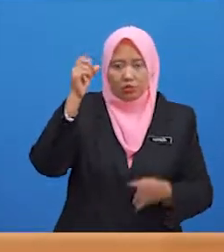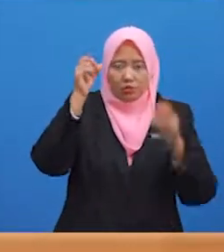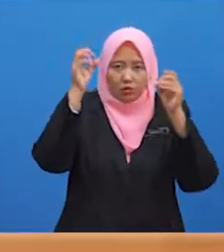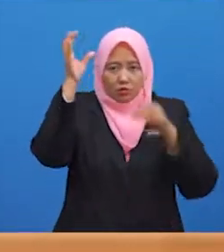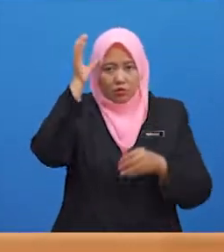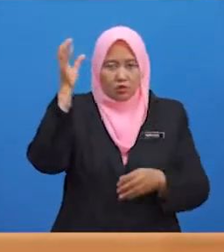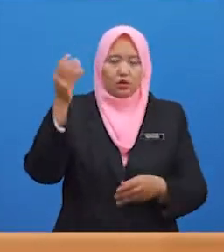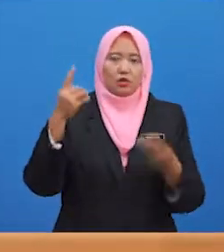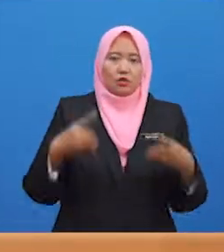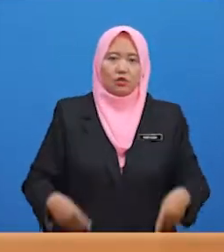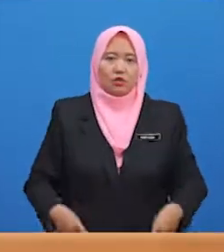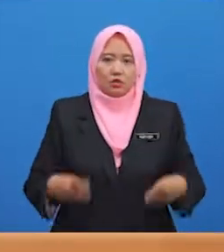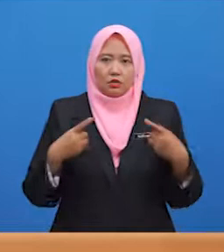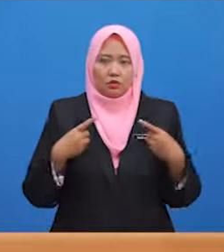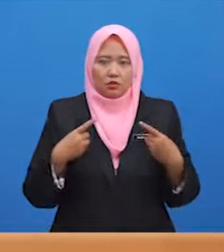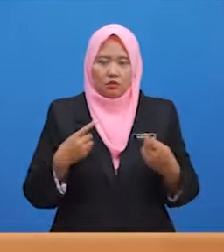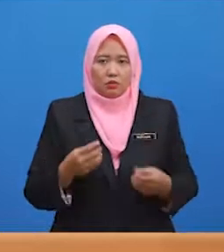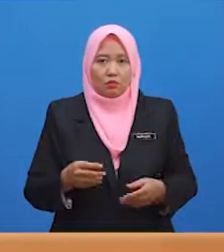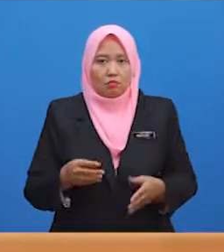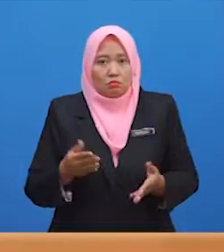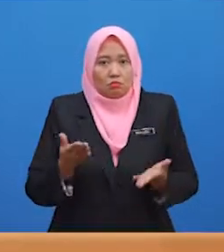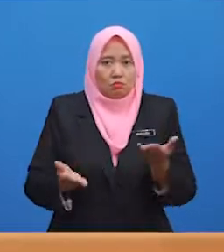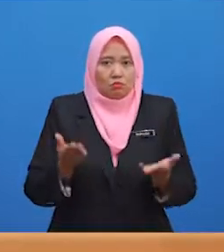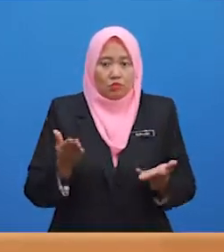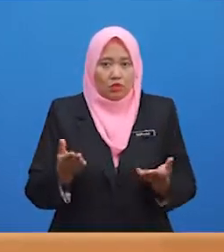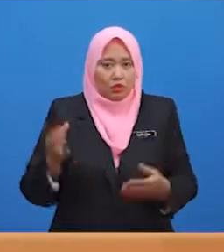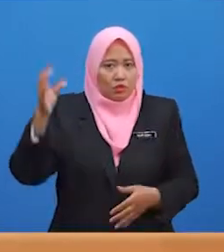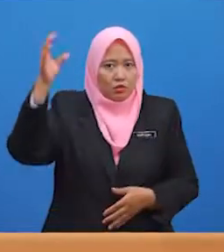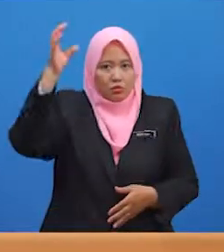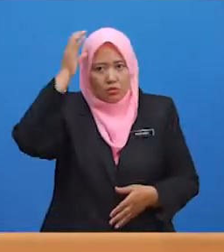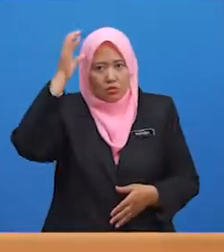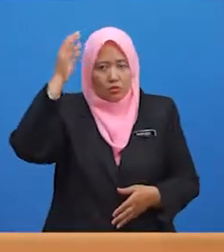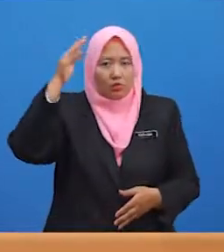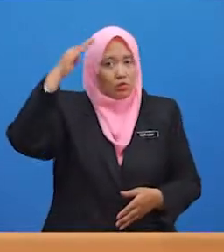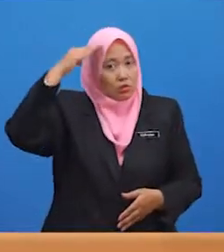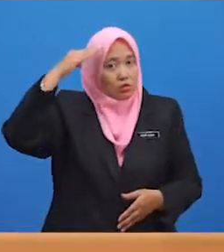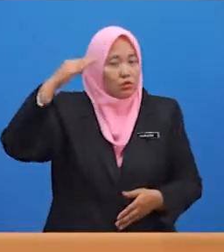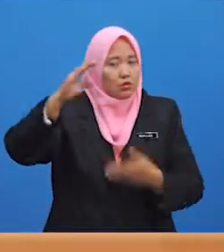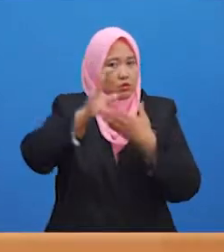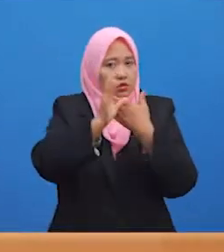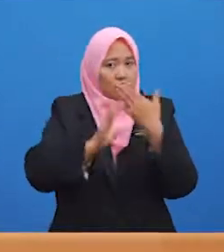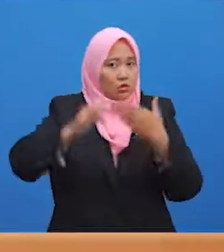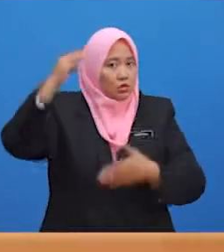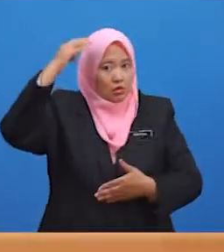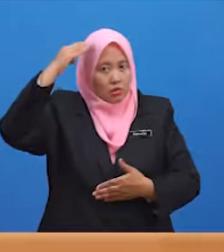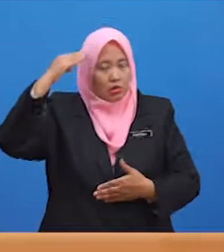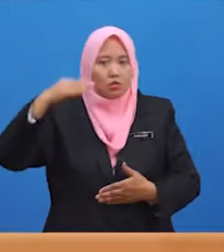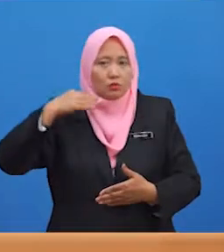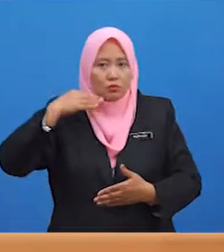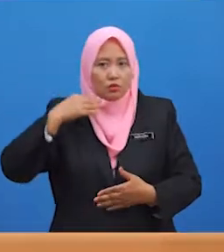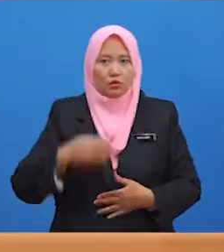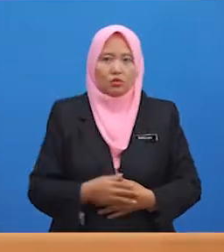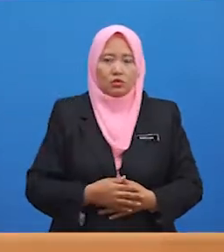atlet yang tidak sedarkan diri akibat daripada beberapa faktor. Pertama, atlet yang